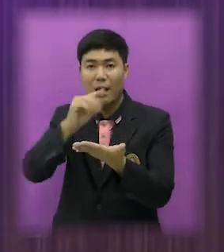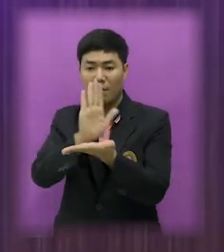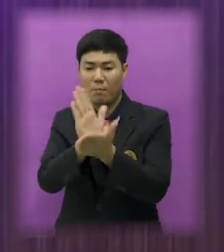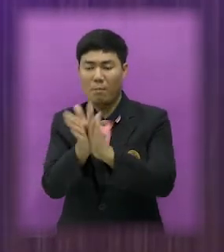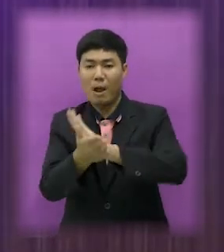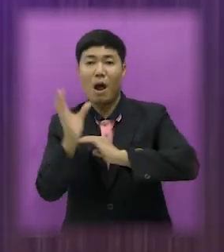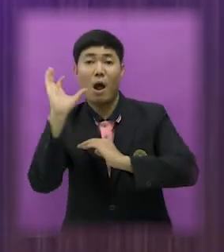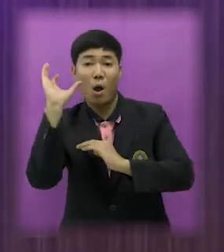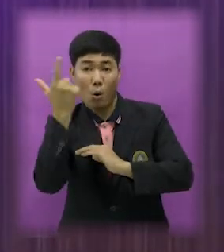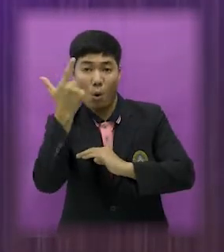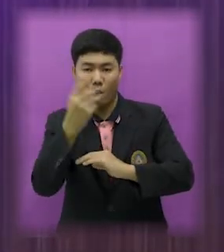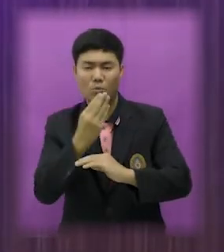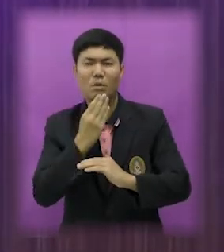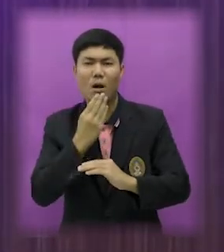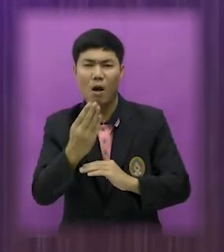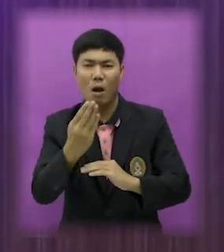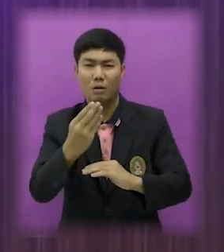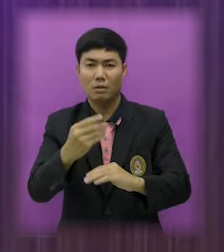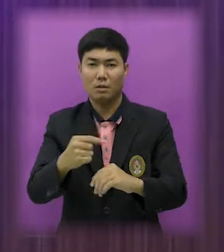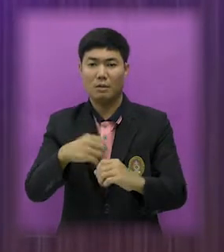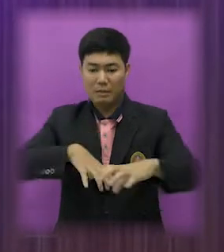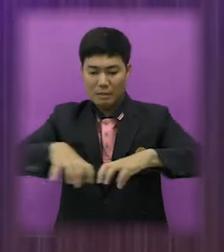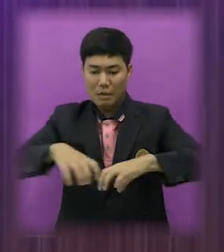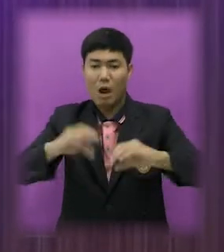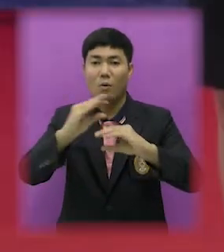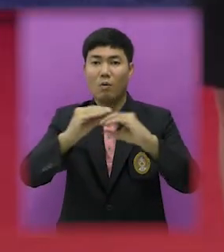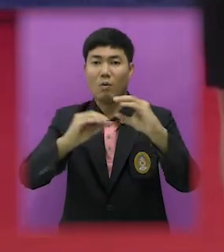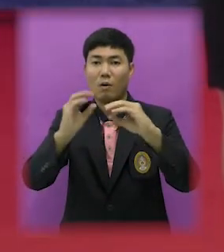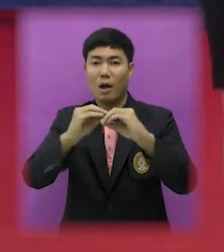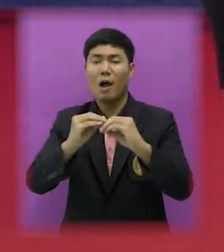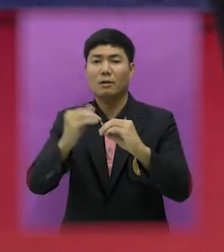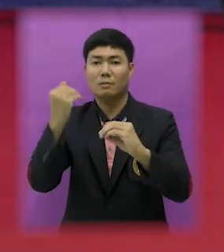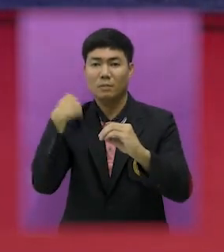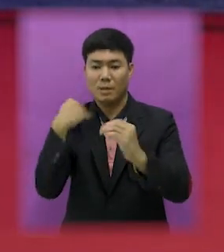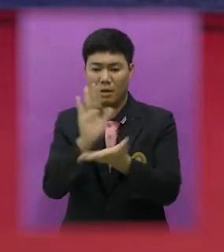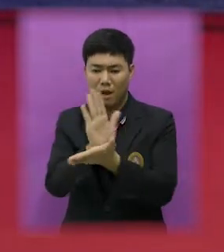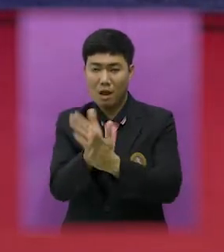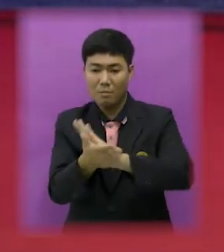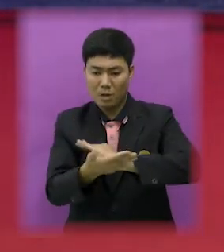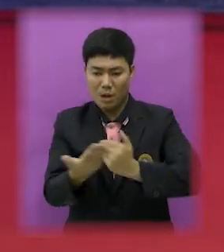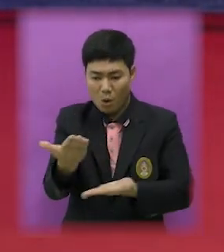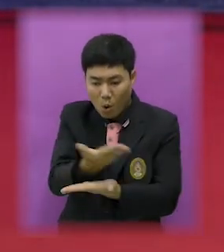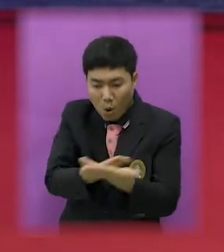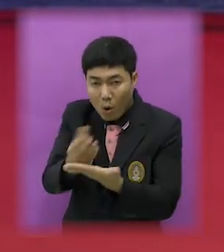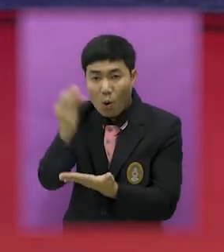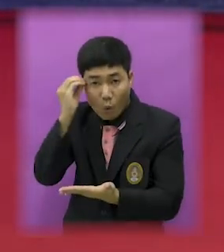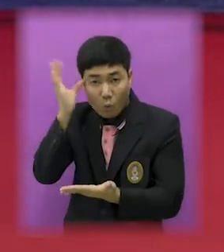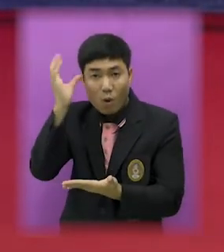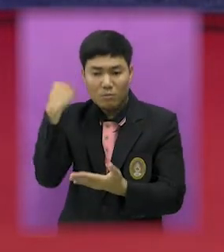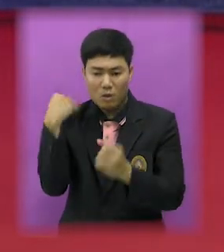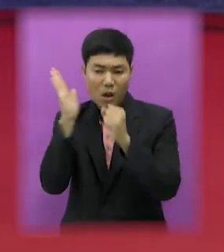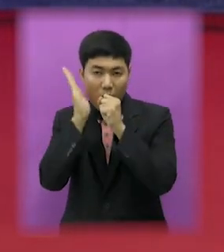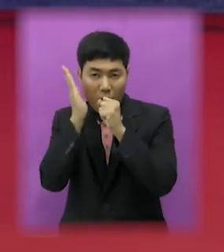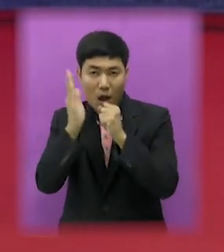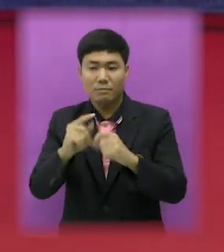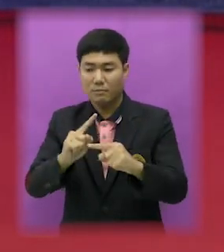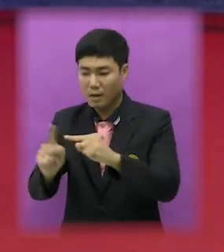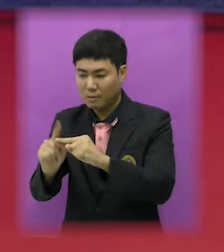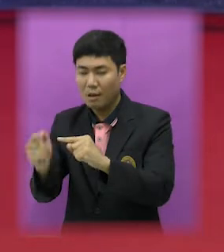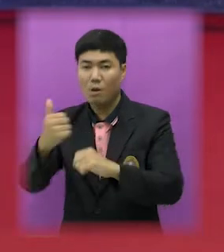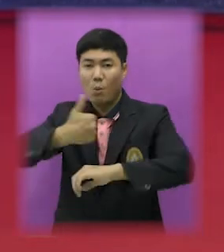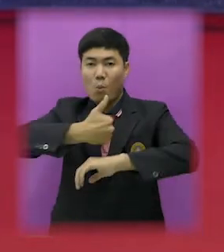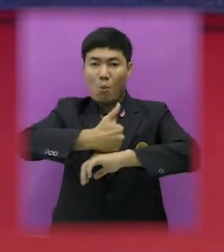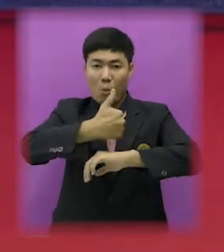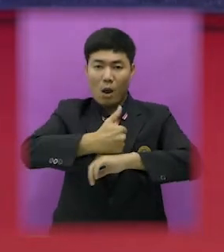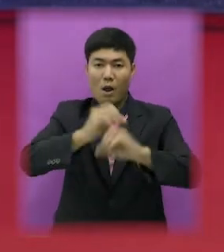การเปลี่ยนแปลงตลอดเวลาจึงได้จัดโครงการขึ้นเพื่อแลกเปลี่ยนเรียนรู้จากวิทยากรผู้ทรงคุณวุฒิอดีตผู้บริห